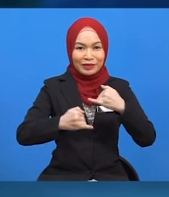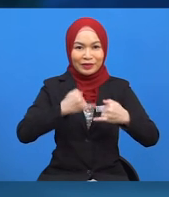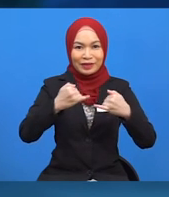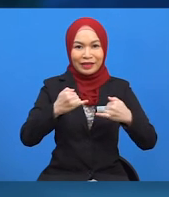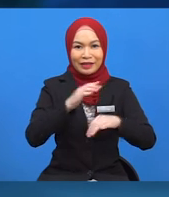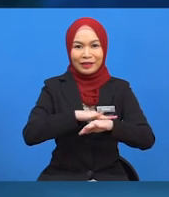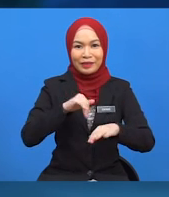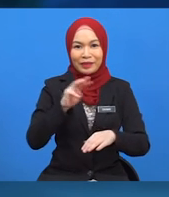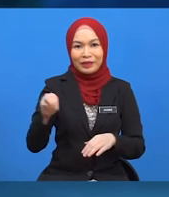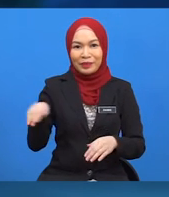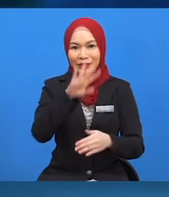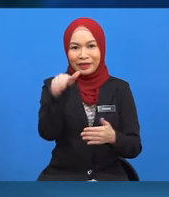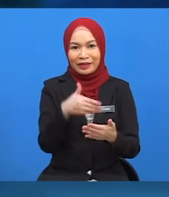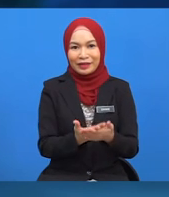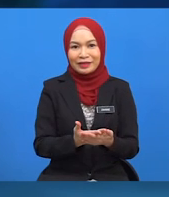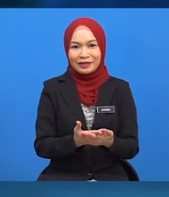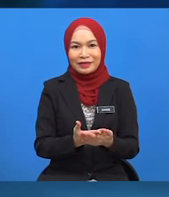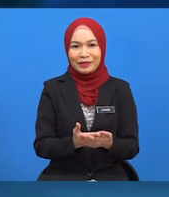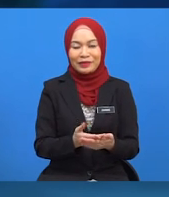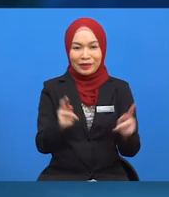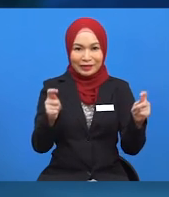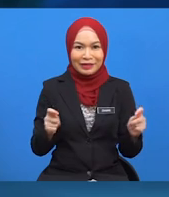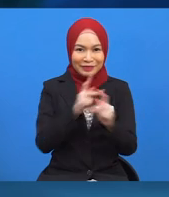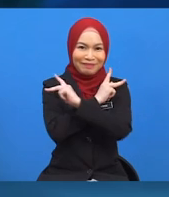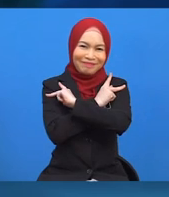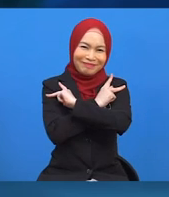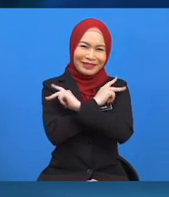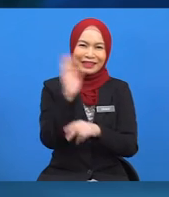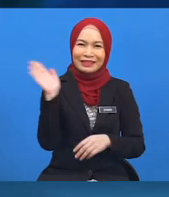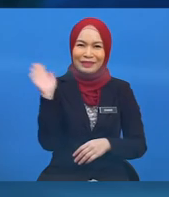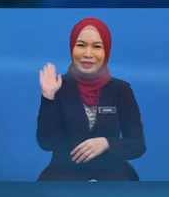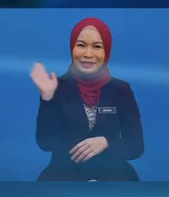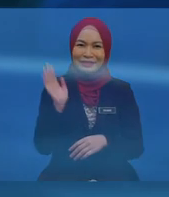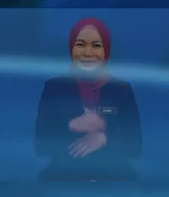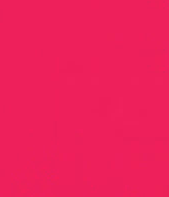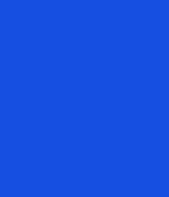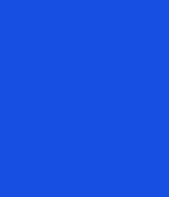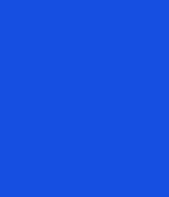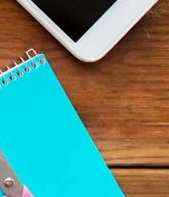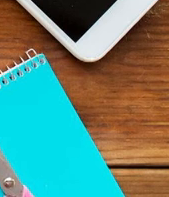kepada murid-murid semua ya. Sekian, terima kasih. Bye.